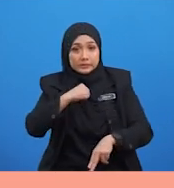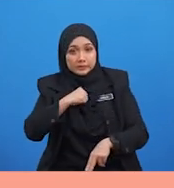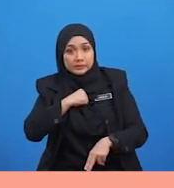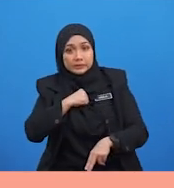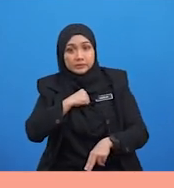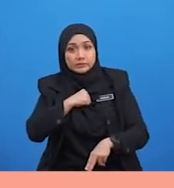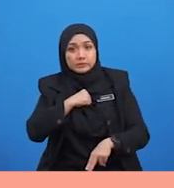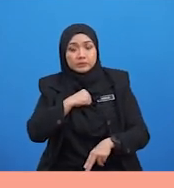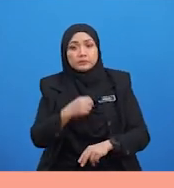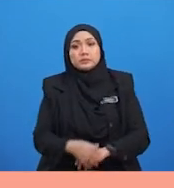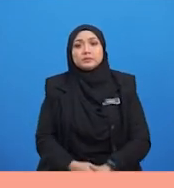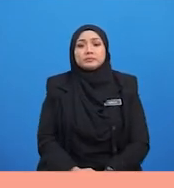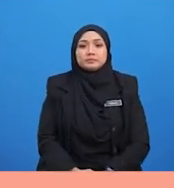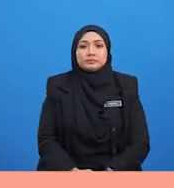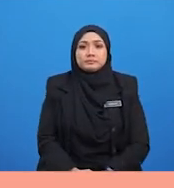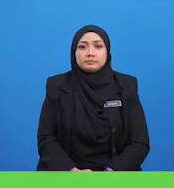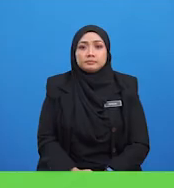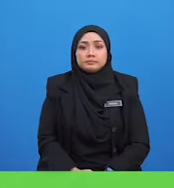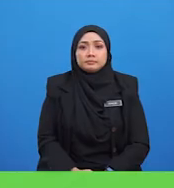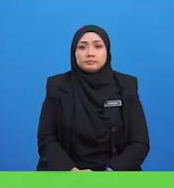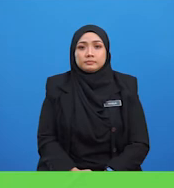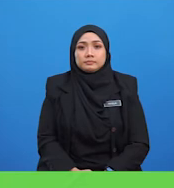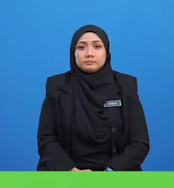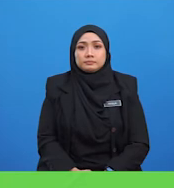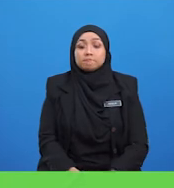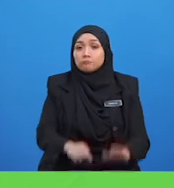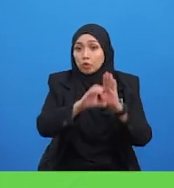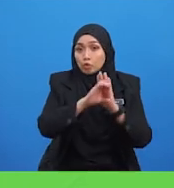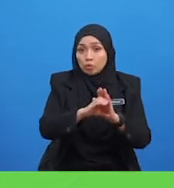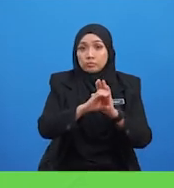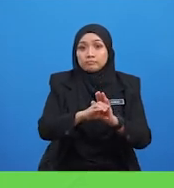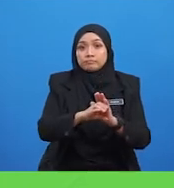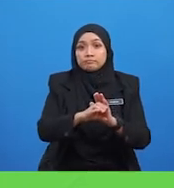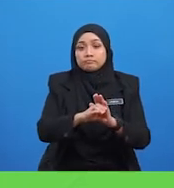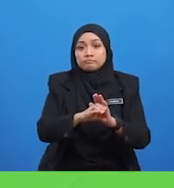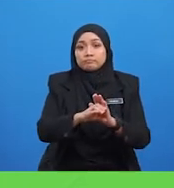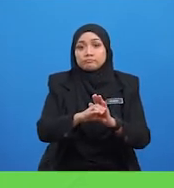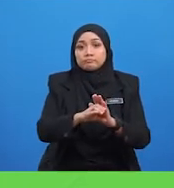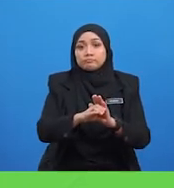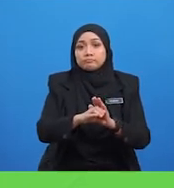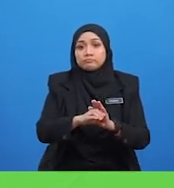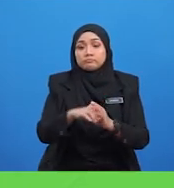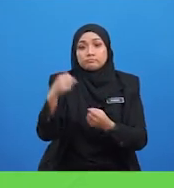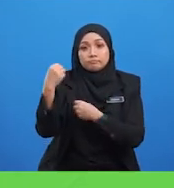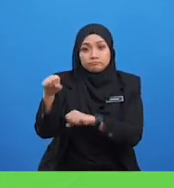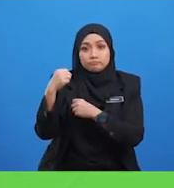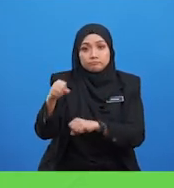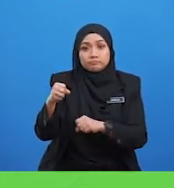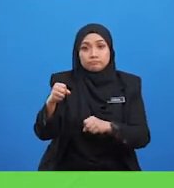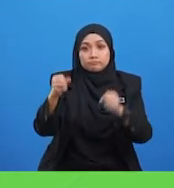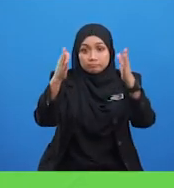prestasinya sebagai contoh, pemain badminton boleh meminta izin